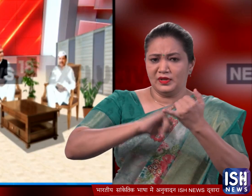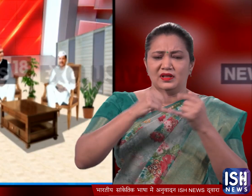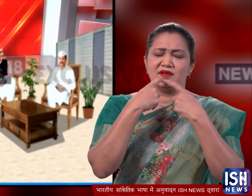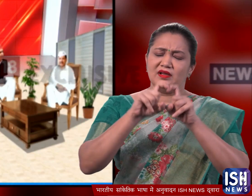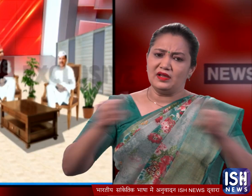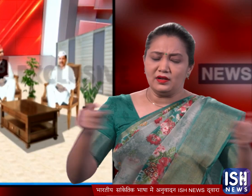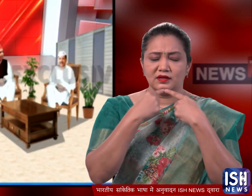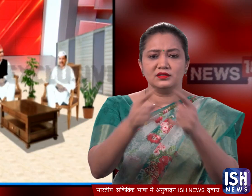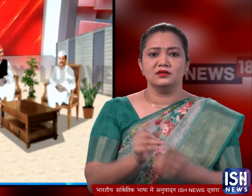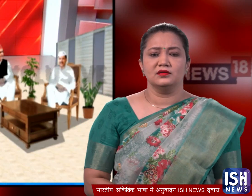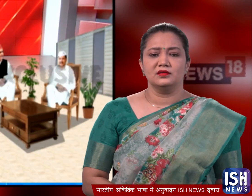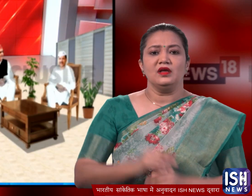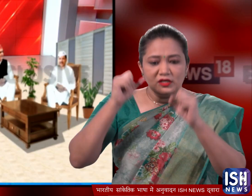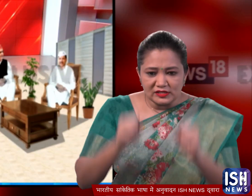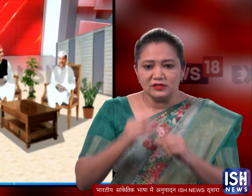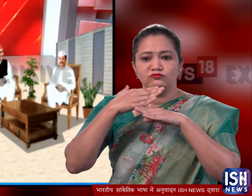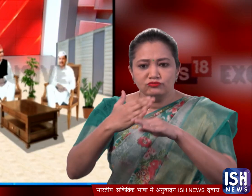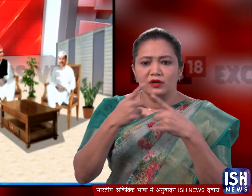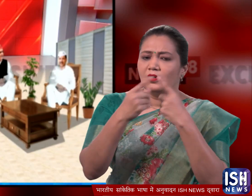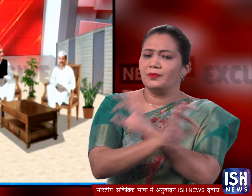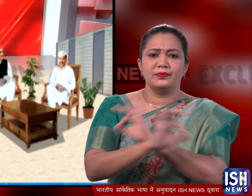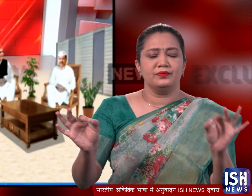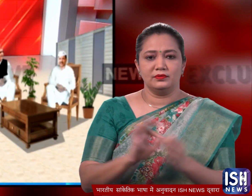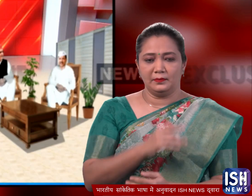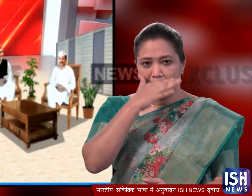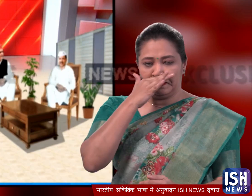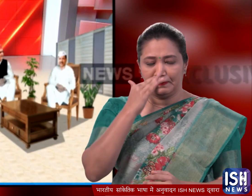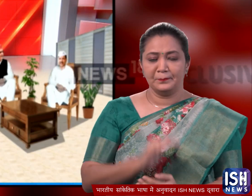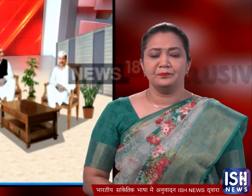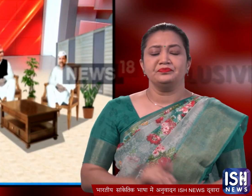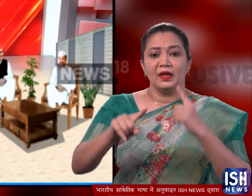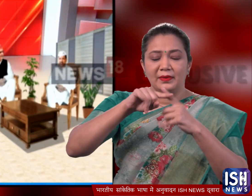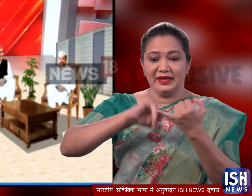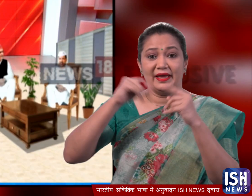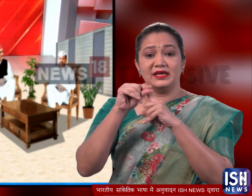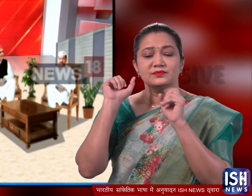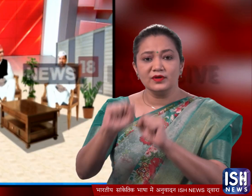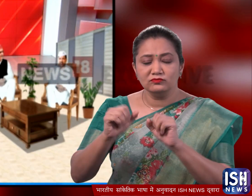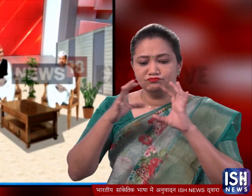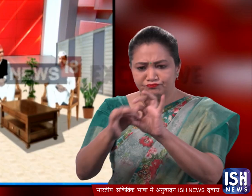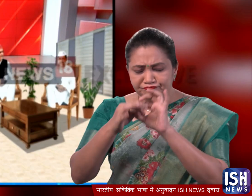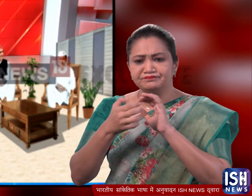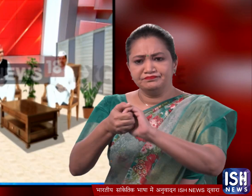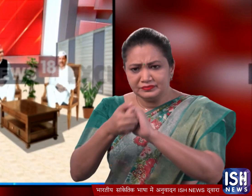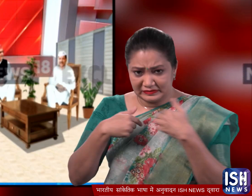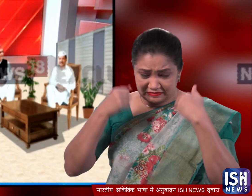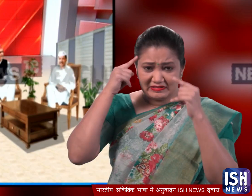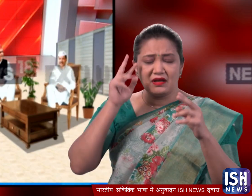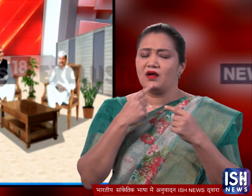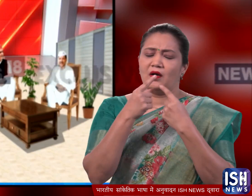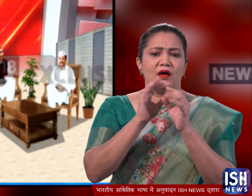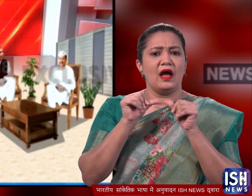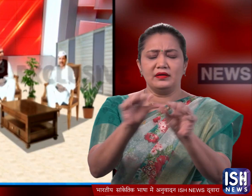सिंह ने साफ कर दिया कि इस मुलाकात में सीटों के समझौते पर कोई बात नहीं हुई। यही नहीं, उन्होंने समाजवादी पार्टी से गठबंधन पर भी कोई बात